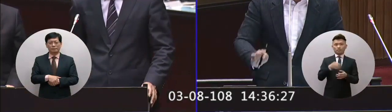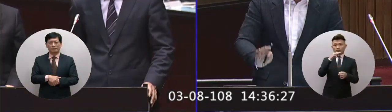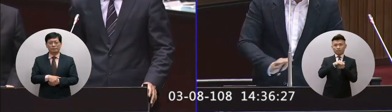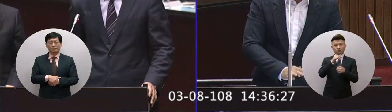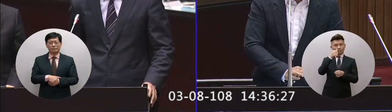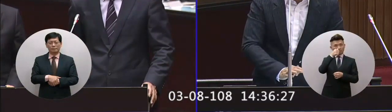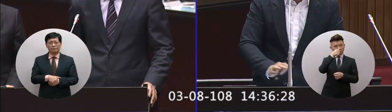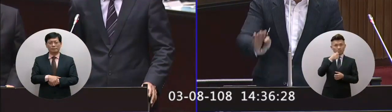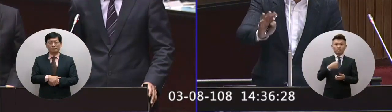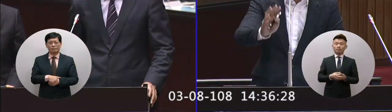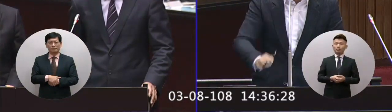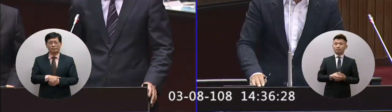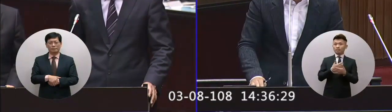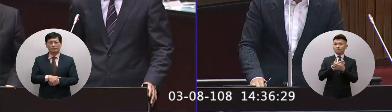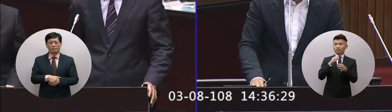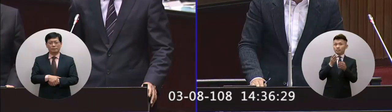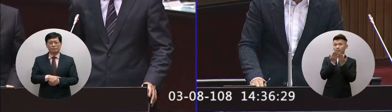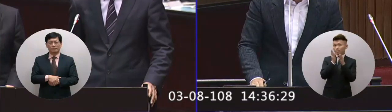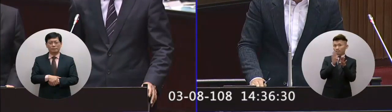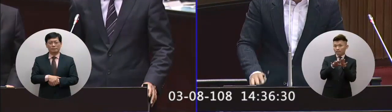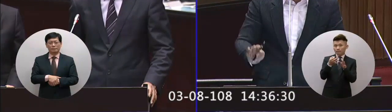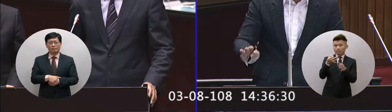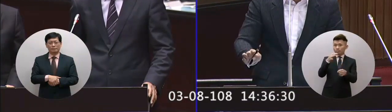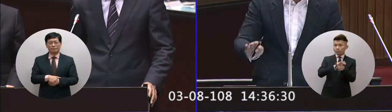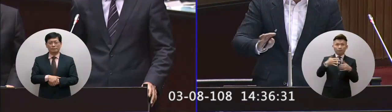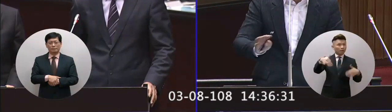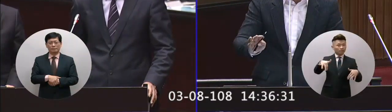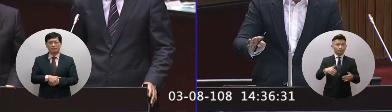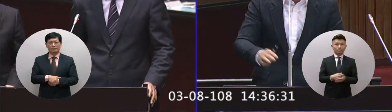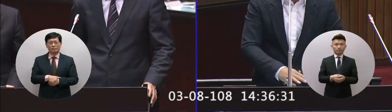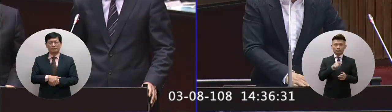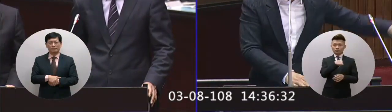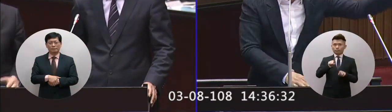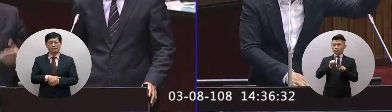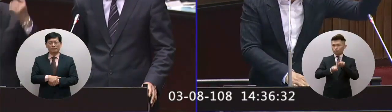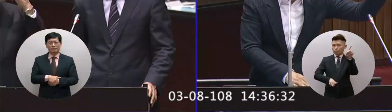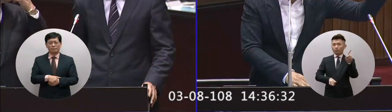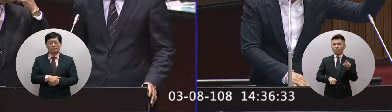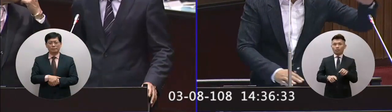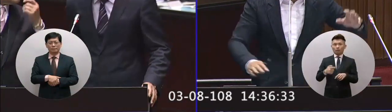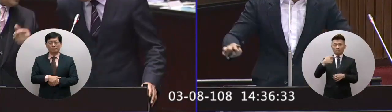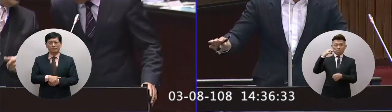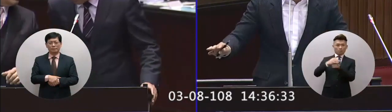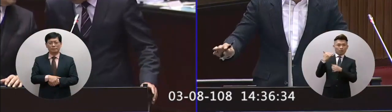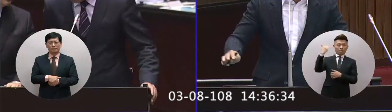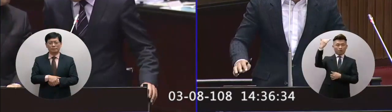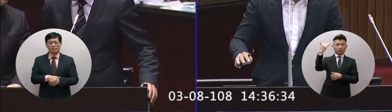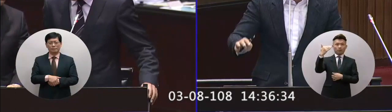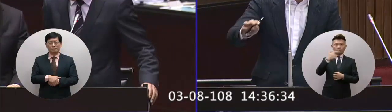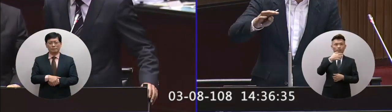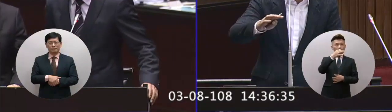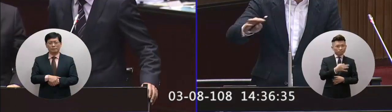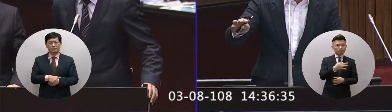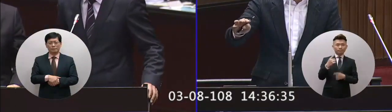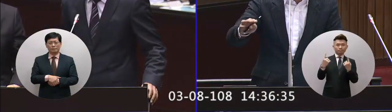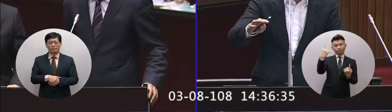而已他學習社會的部分還沒有做人的處理所以我覺得這個差別性當然不是拿通關的要來比統計